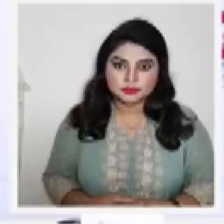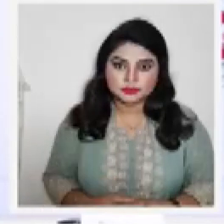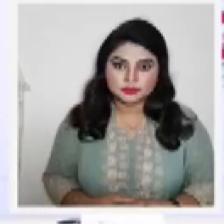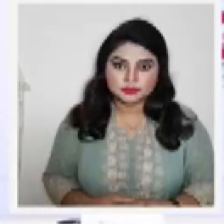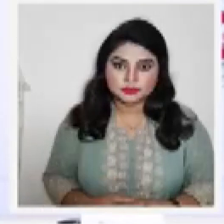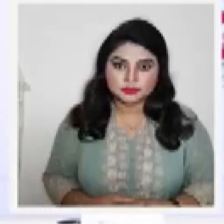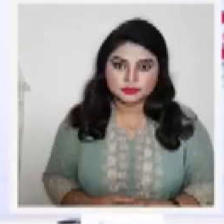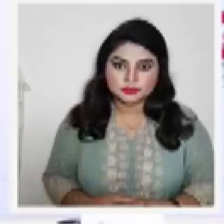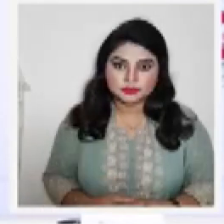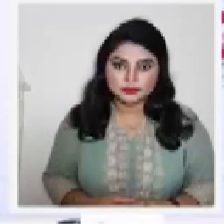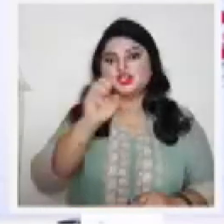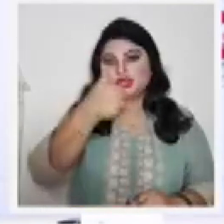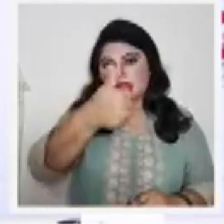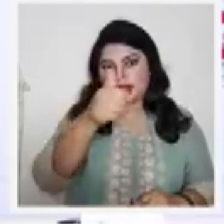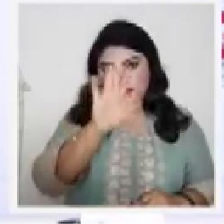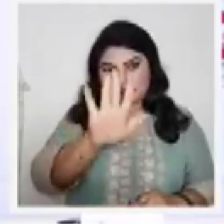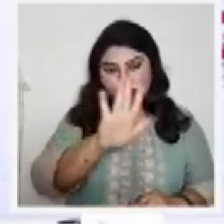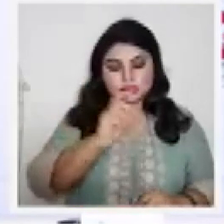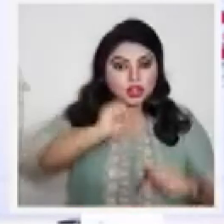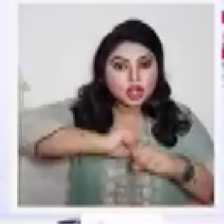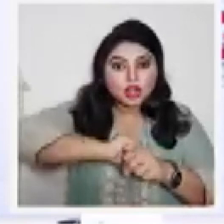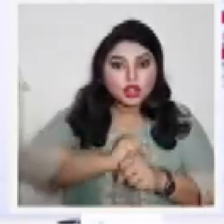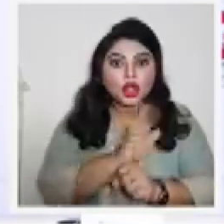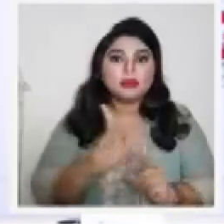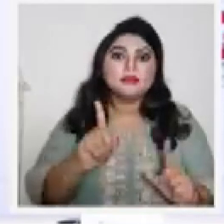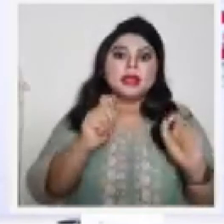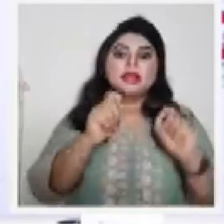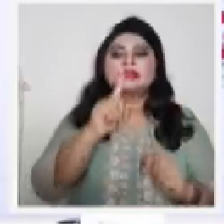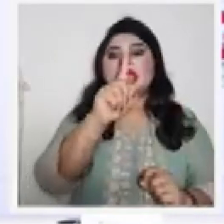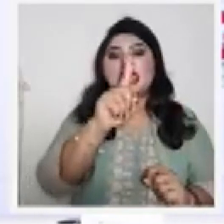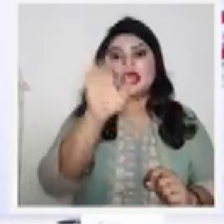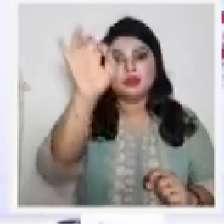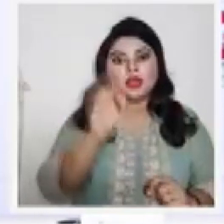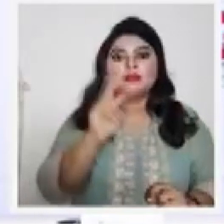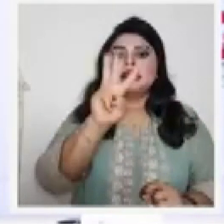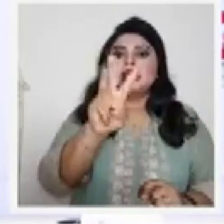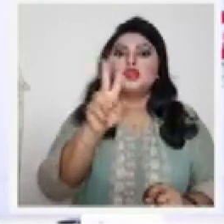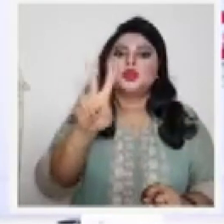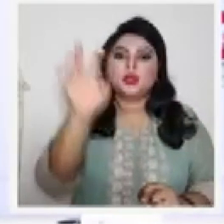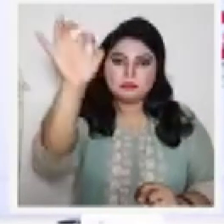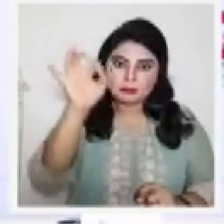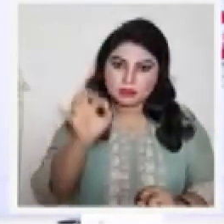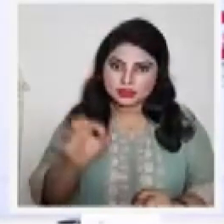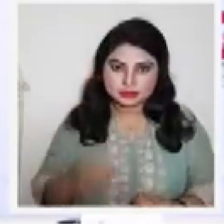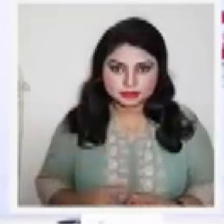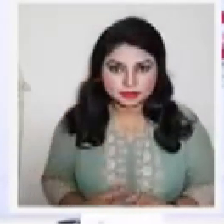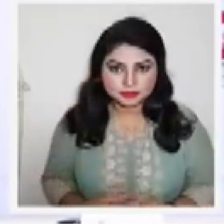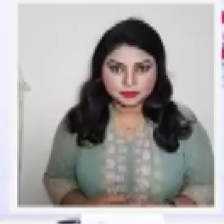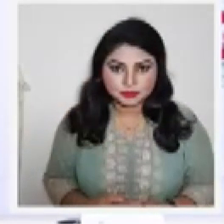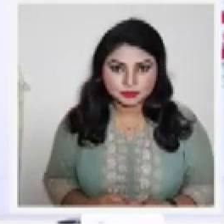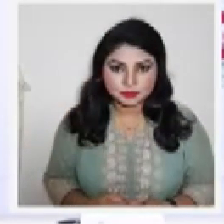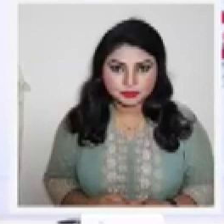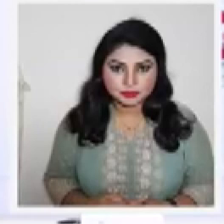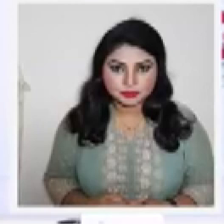24 ঘন্টায় যারা মৃত্যুবরণ করেছেন তাদের মধ্যে পুরুষ 25 জন, নারী 7 জন। এ পর্যন্ত পুরুষ মৃত্যুবরণ